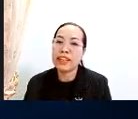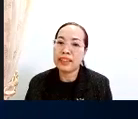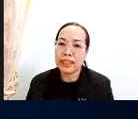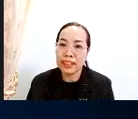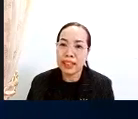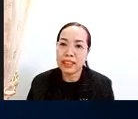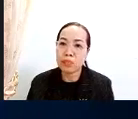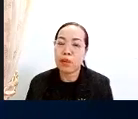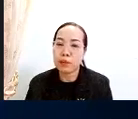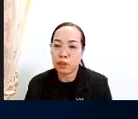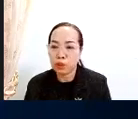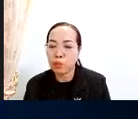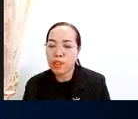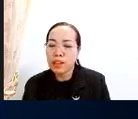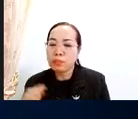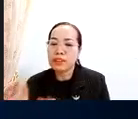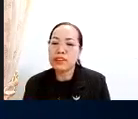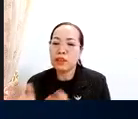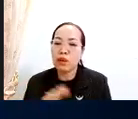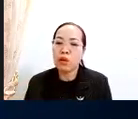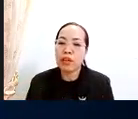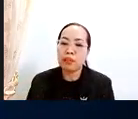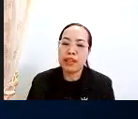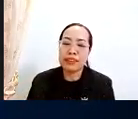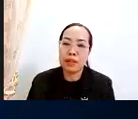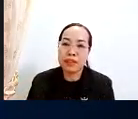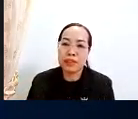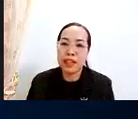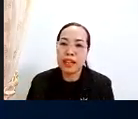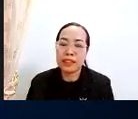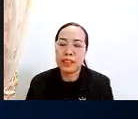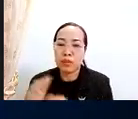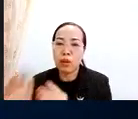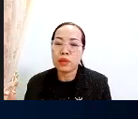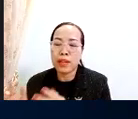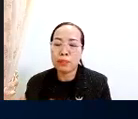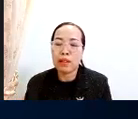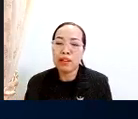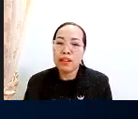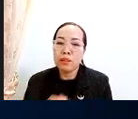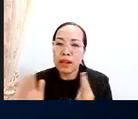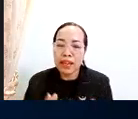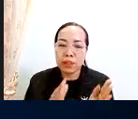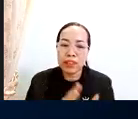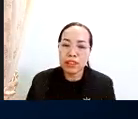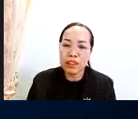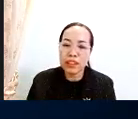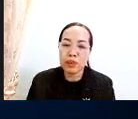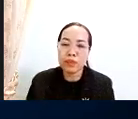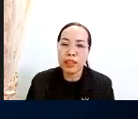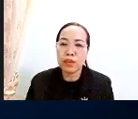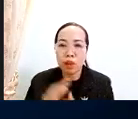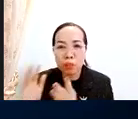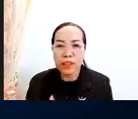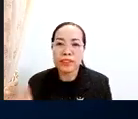ní hơi kì hai thạc ca kết pho bì dòi ruom và sân dì lục ôm đó đồng nãy xa mà xa hai chà lục ôm mệnh bàn mọc bằng hạt bằng riêng đó nhịp